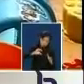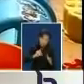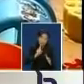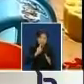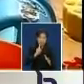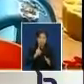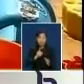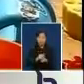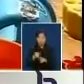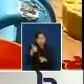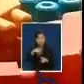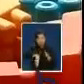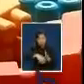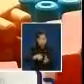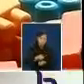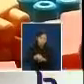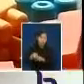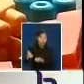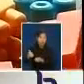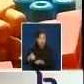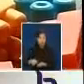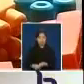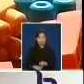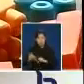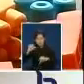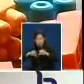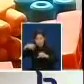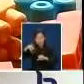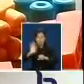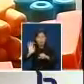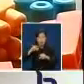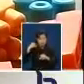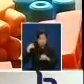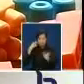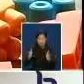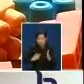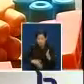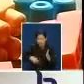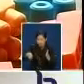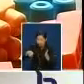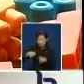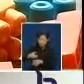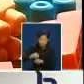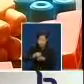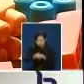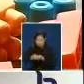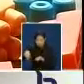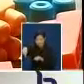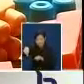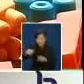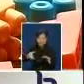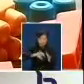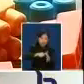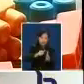ได้เลยครับ โดยที่ไม่จำเป็นจะต้องส่งทีมพิเศษไปดูแล ไม่ต้องเลยครับถ้าอุปกรณ์ที่ล้างน้ำได้ก็เอามาล้างผงซักฟอกธรรมด